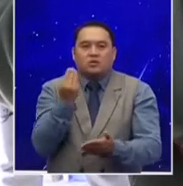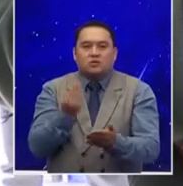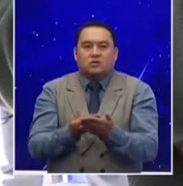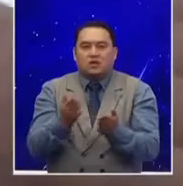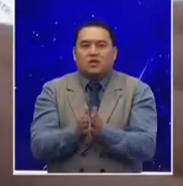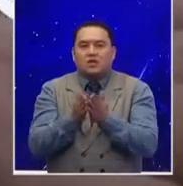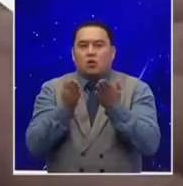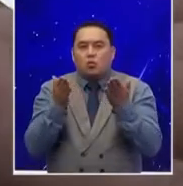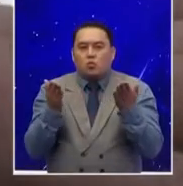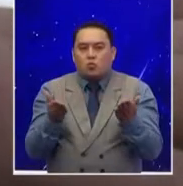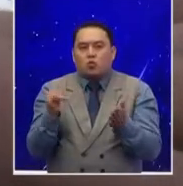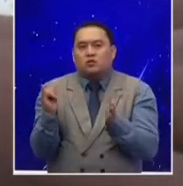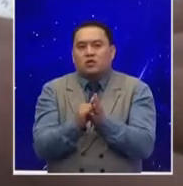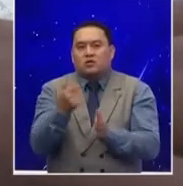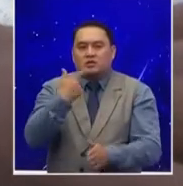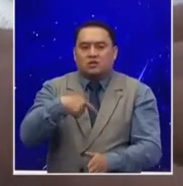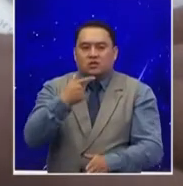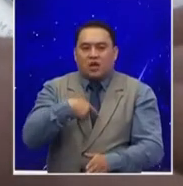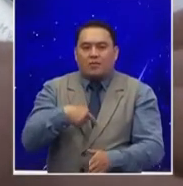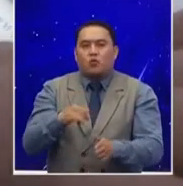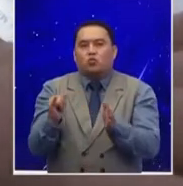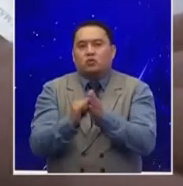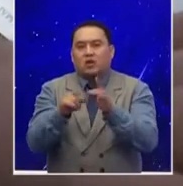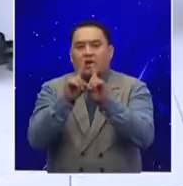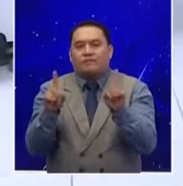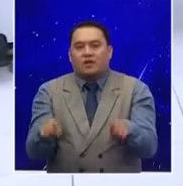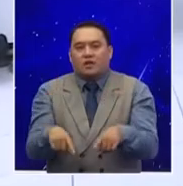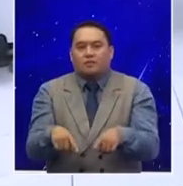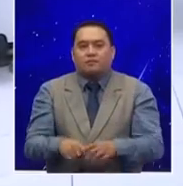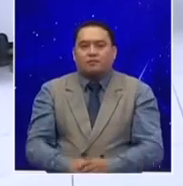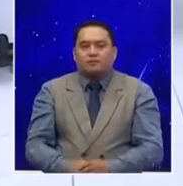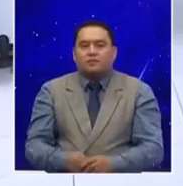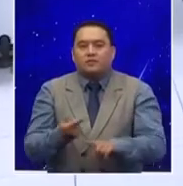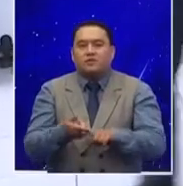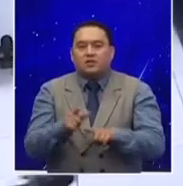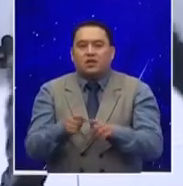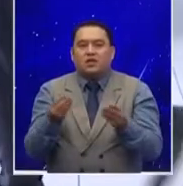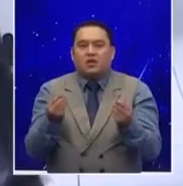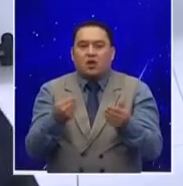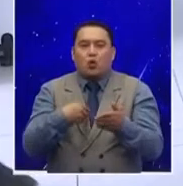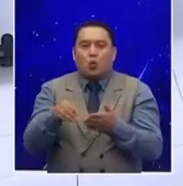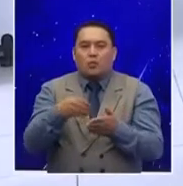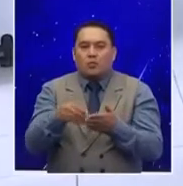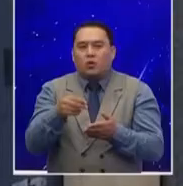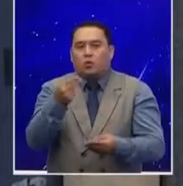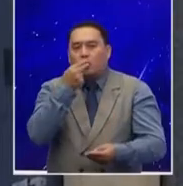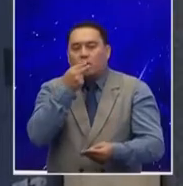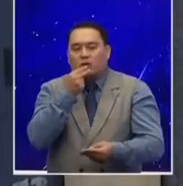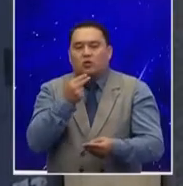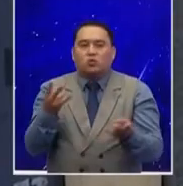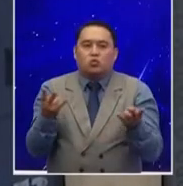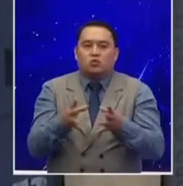книги текелийцы устанавливают сами. Возле полок установлены ящики с пожертвованиями. На эти средства будут приобретены продуктовые корзины